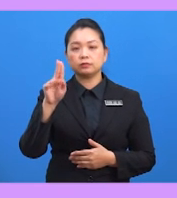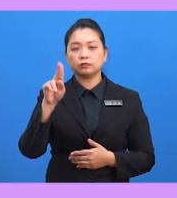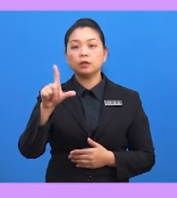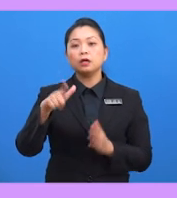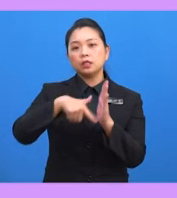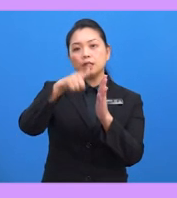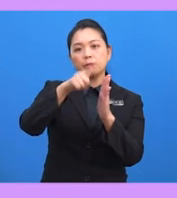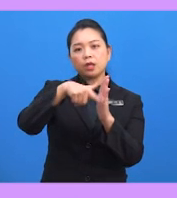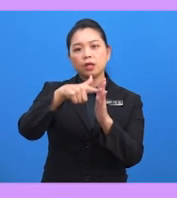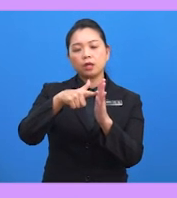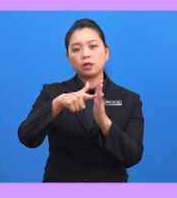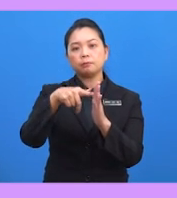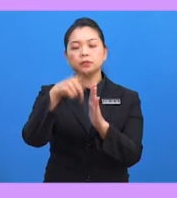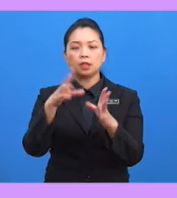guna.